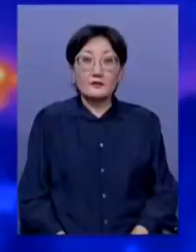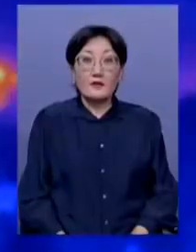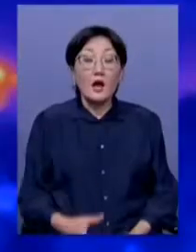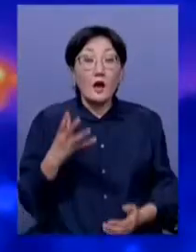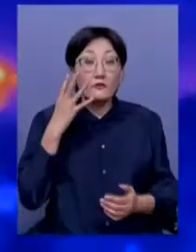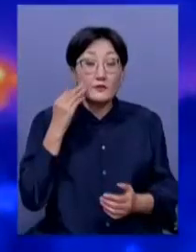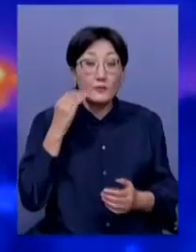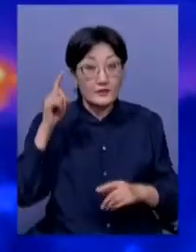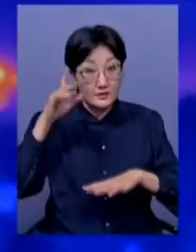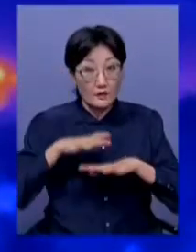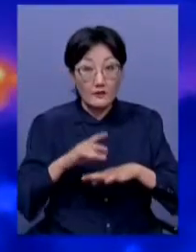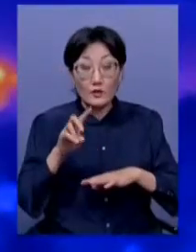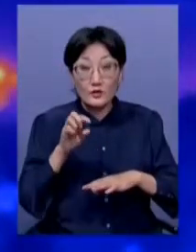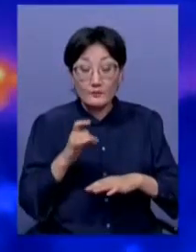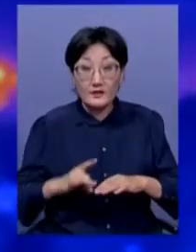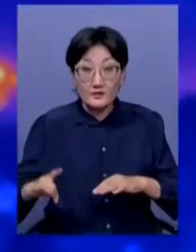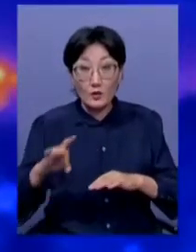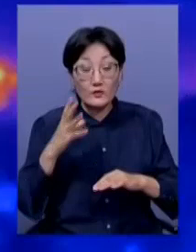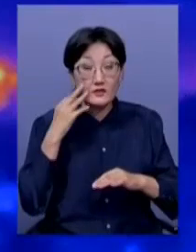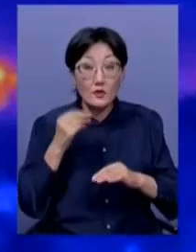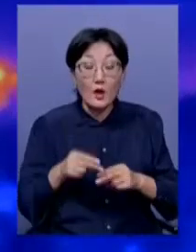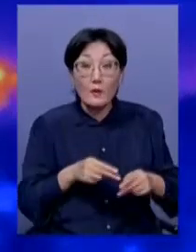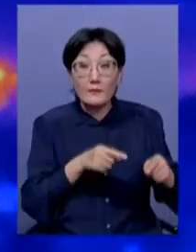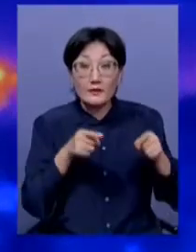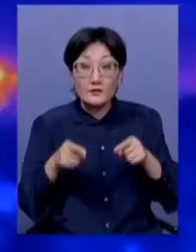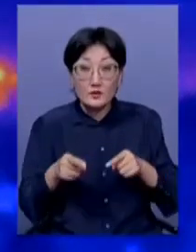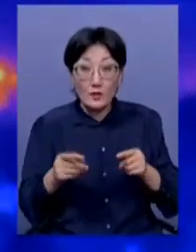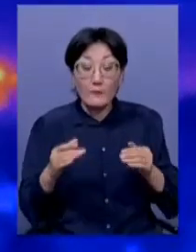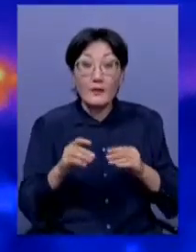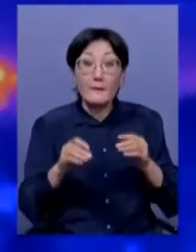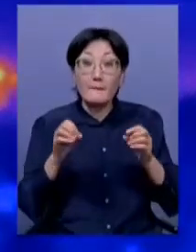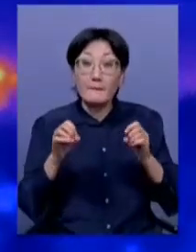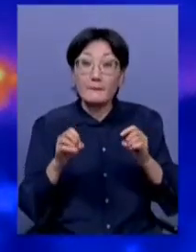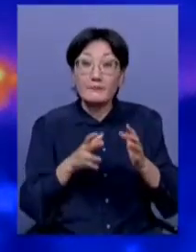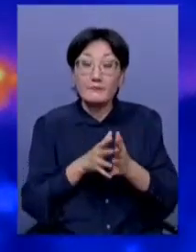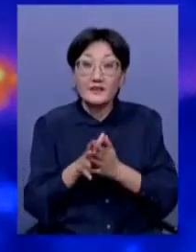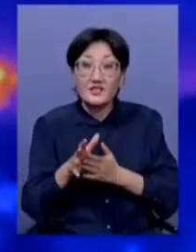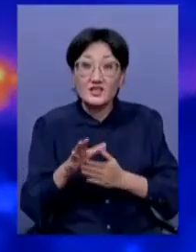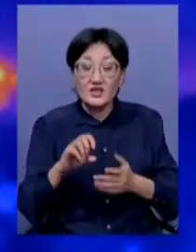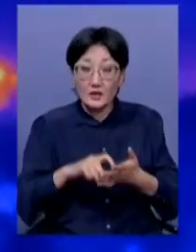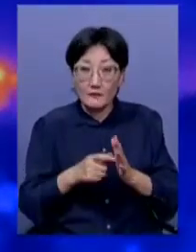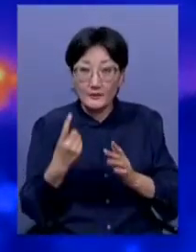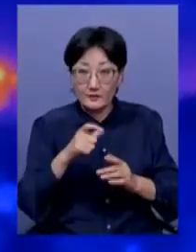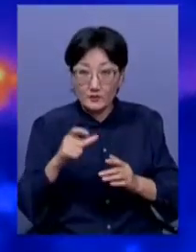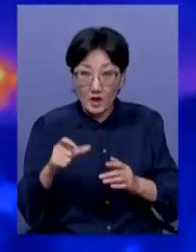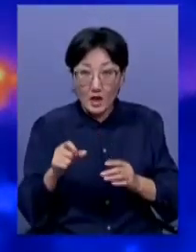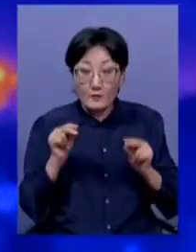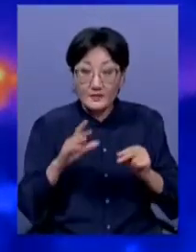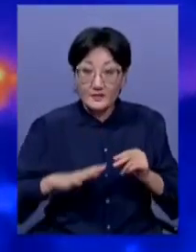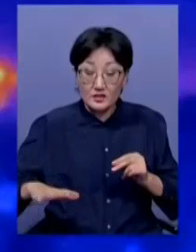В Алматы аким Наурызбайского района Алматы пересел в компактный прозрачный кабинет на первом этаже. Проект «Адалды